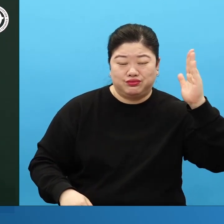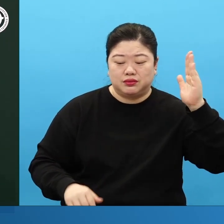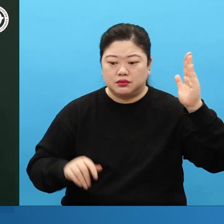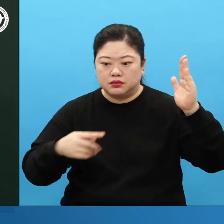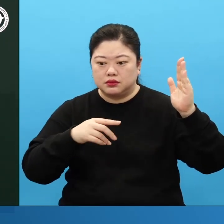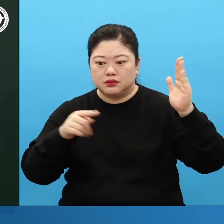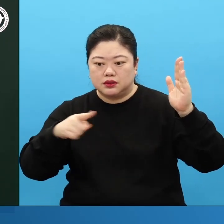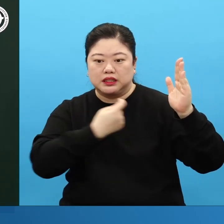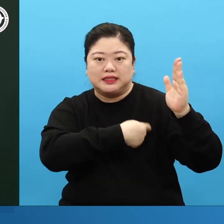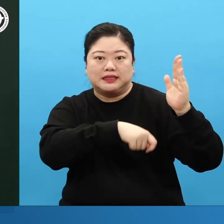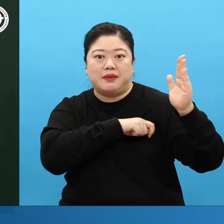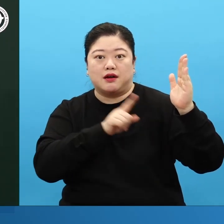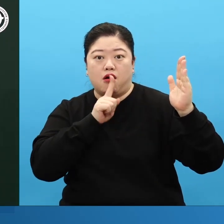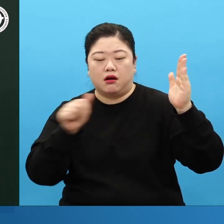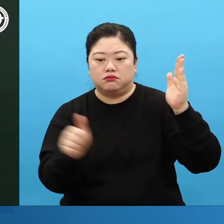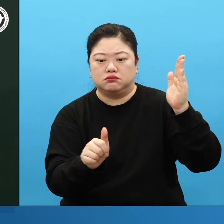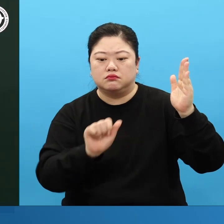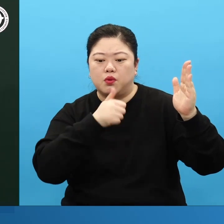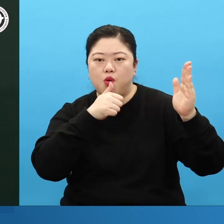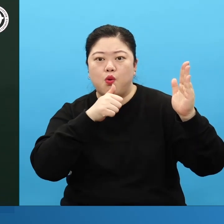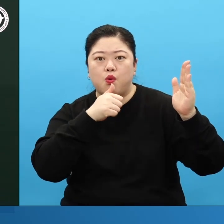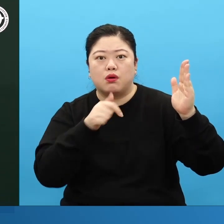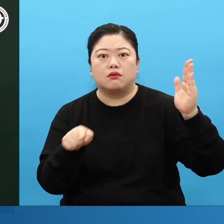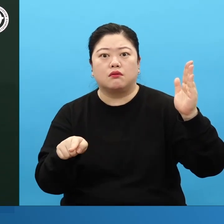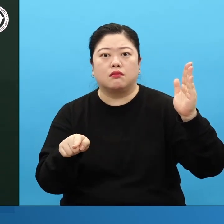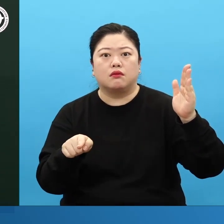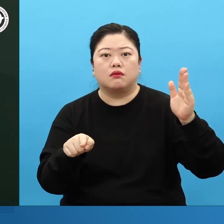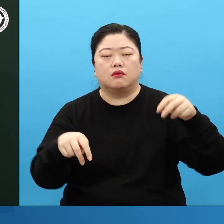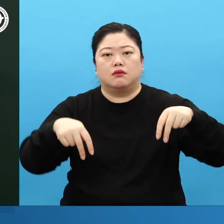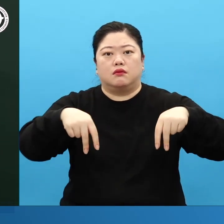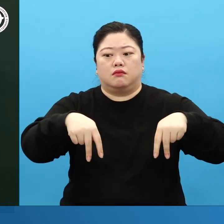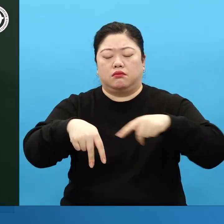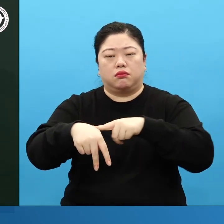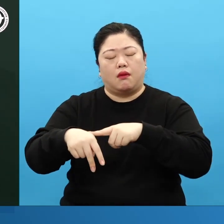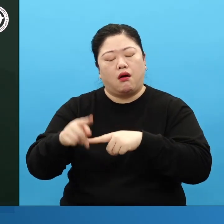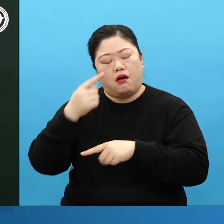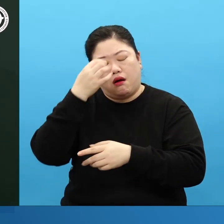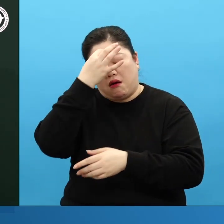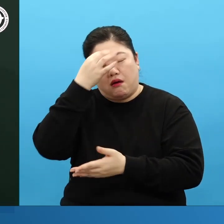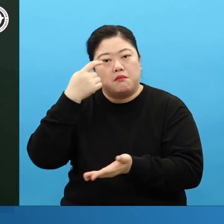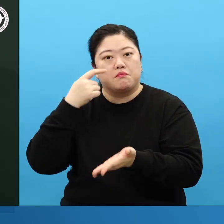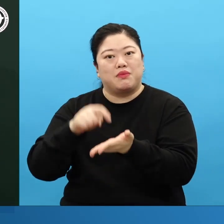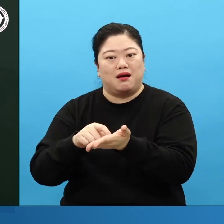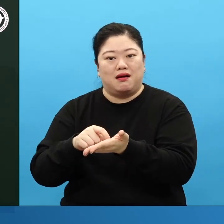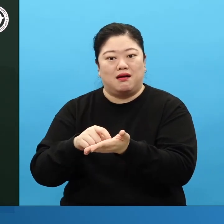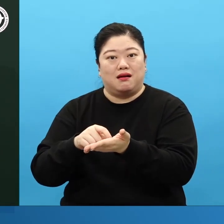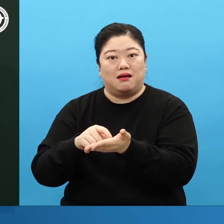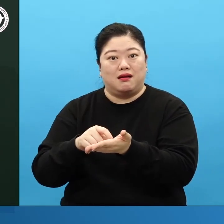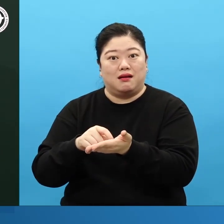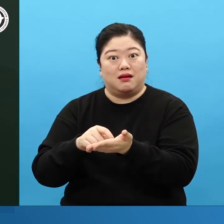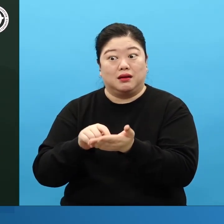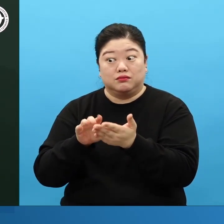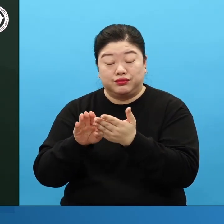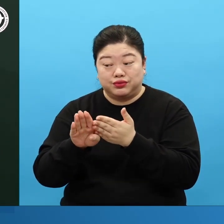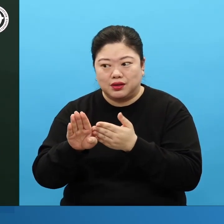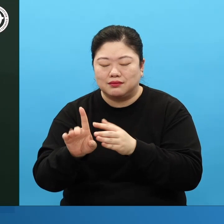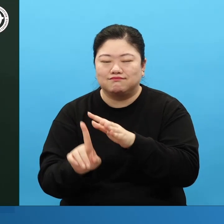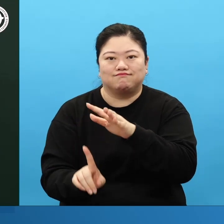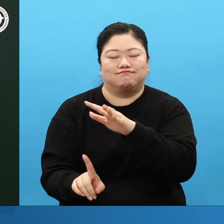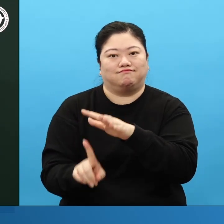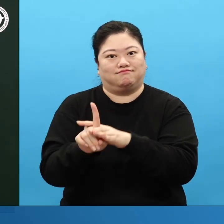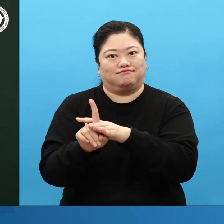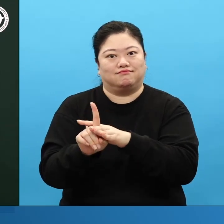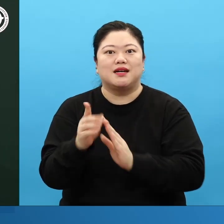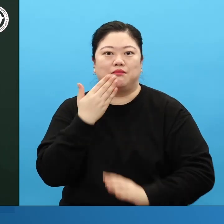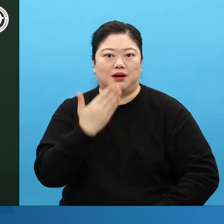기다려야 되는 거니까 기도 계속하면서 기다리고 있으면 요게 나와. Entonces, Josué, que debe de esperar, orando continuamente, tiene que ver lo que es único para él.